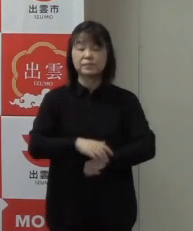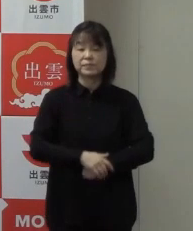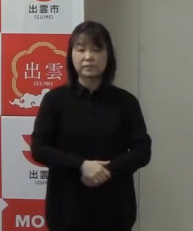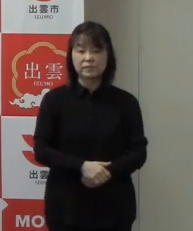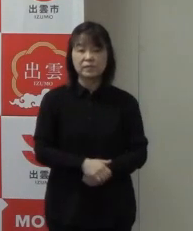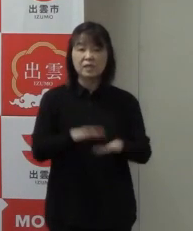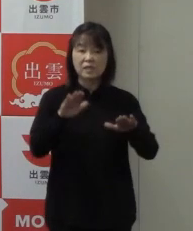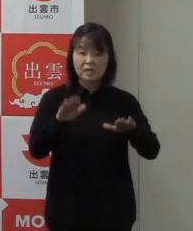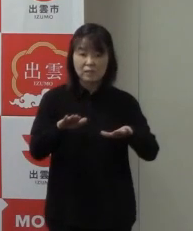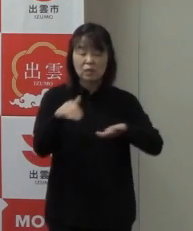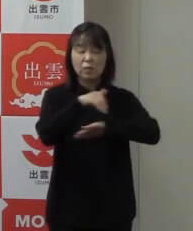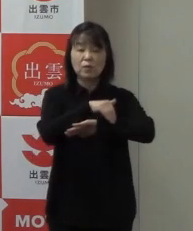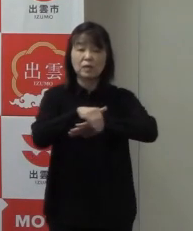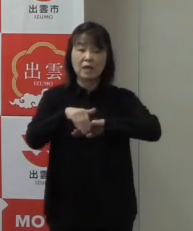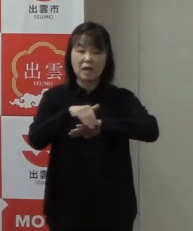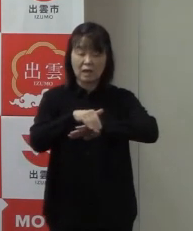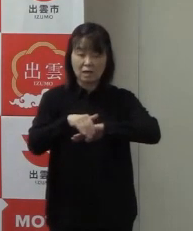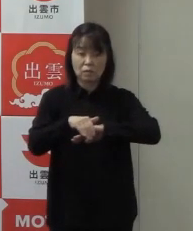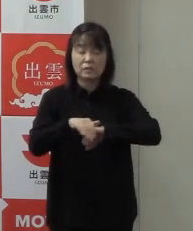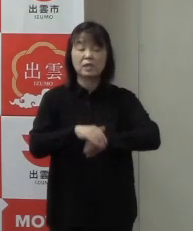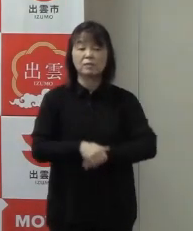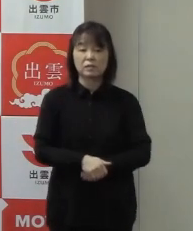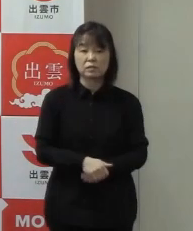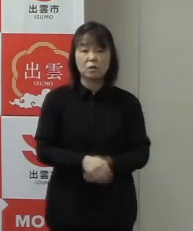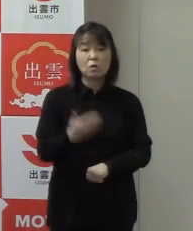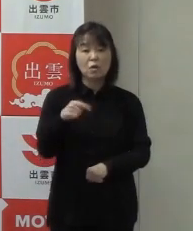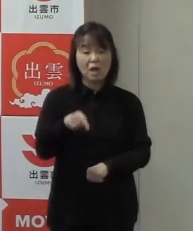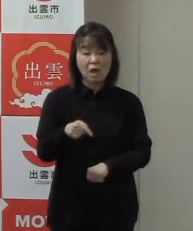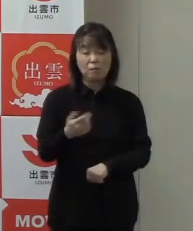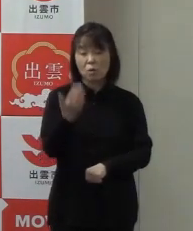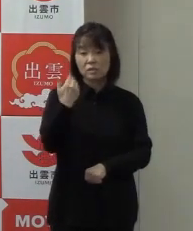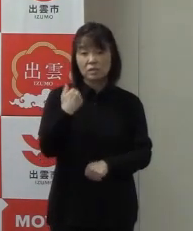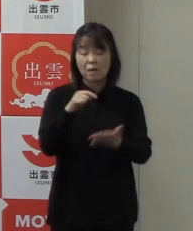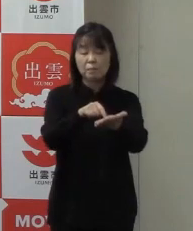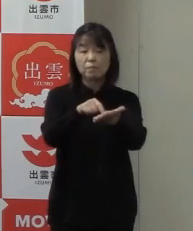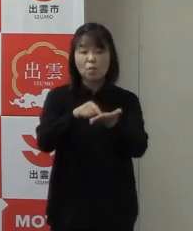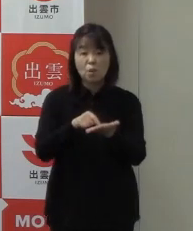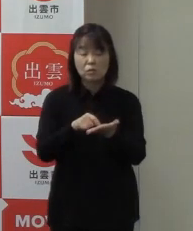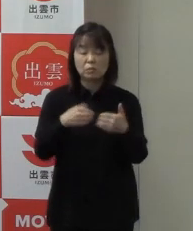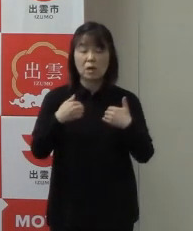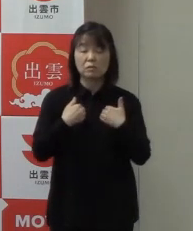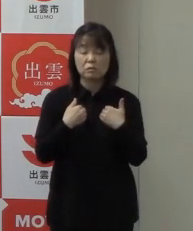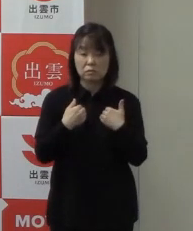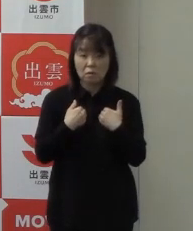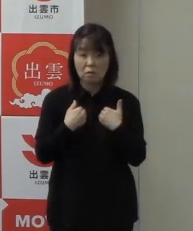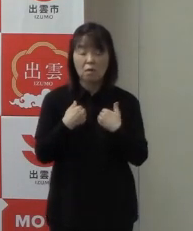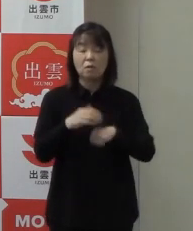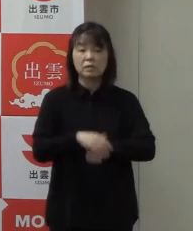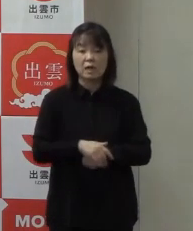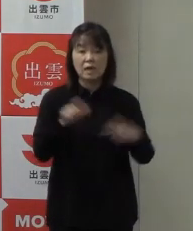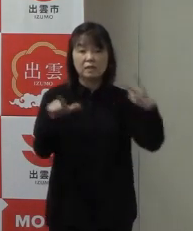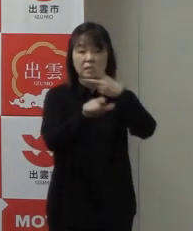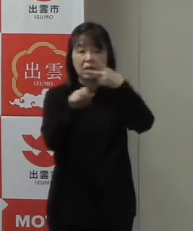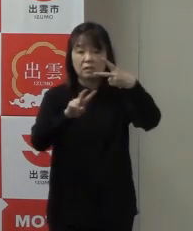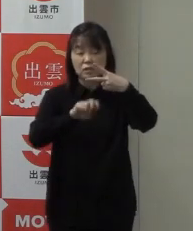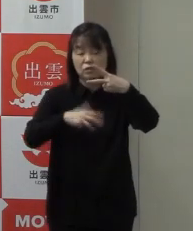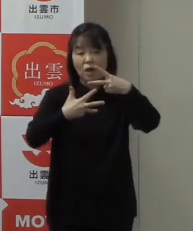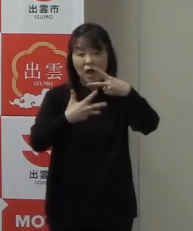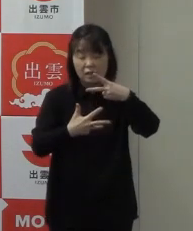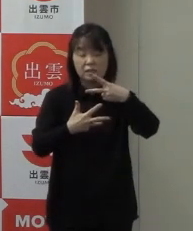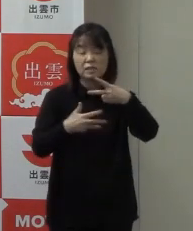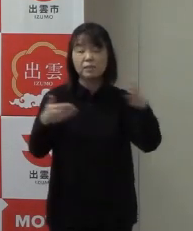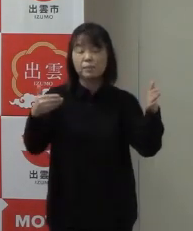計画しているところであります。これも事前申し込みが必要であってですね、2月28日まで